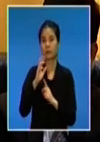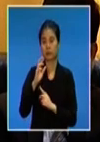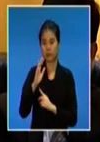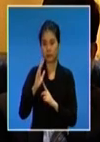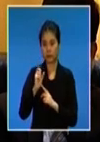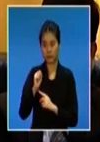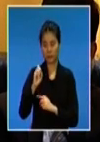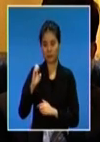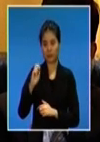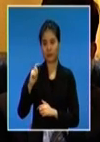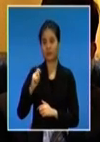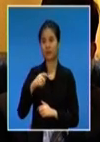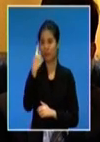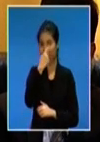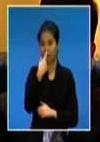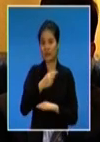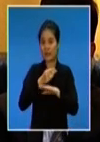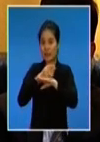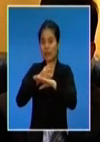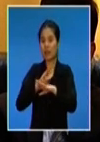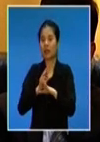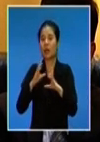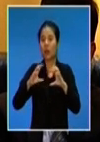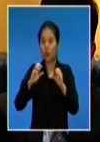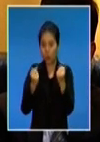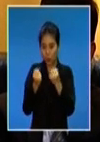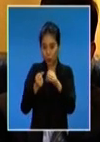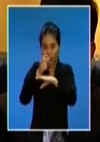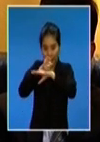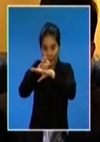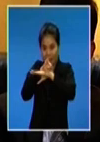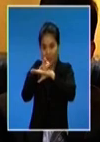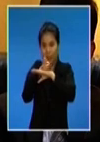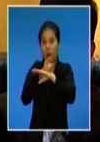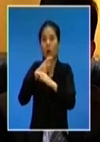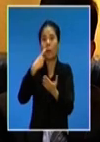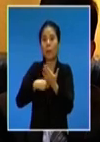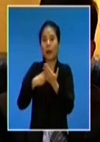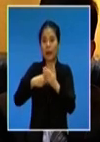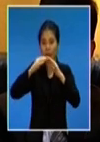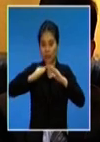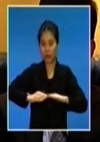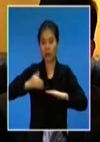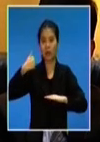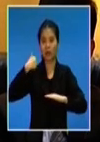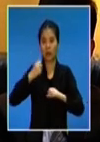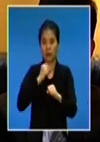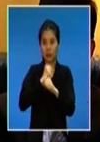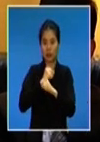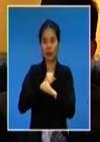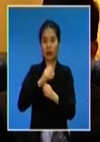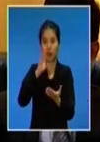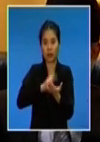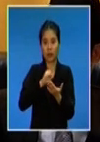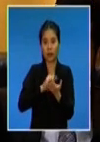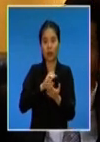งว่าคุณมีลักษณะแห่งความปลอดภัยก็ให้ลดค่าประกันเขามันจะช่วยได้แล้วก็ข้อมูลที่มาเนี่ยท่านร